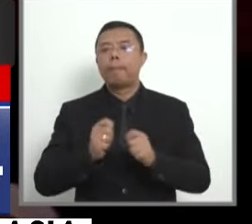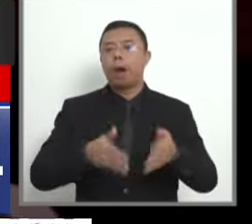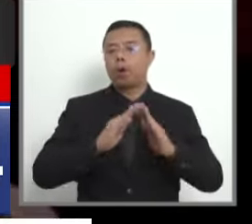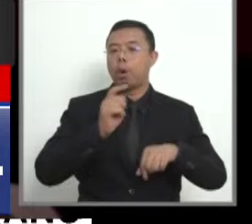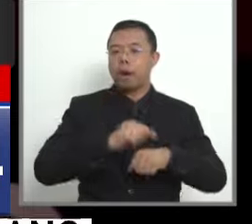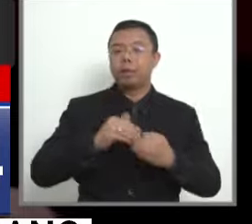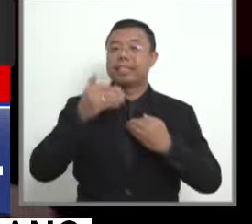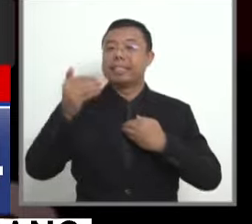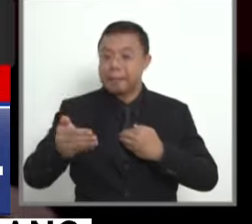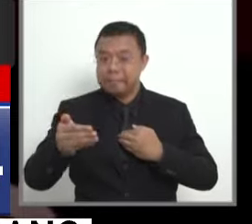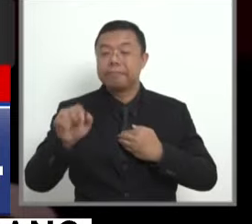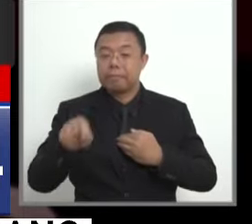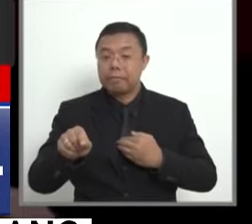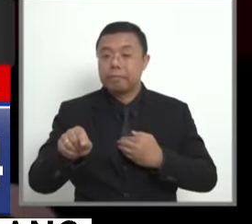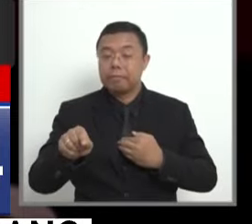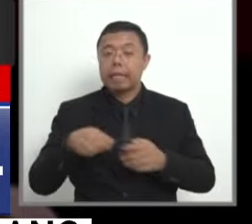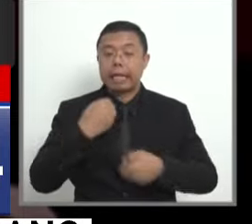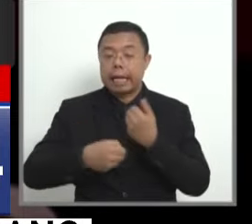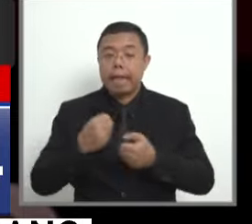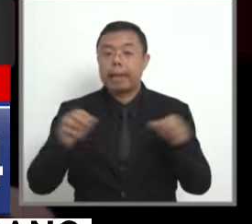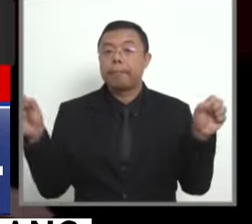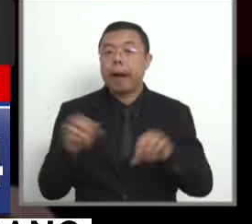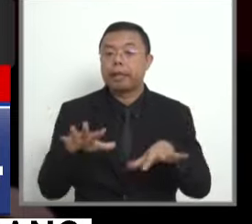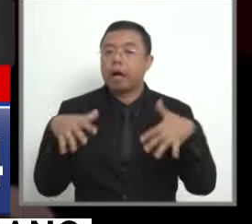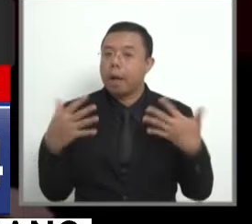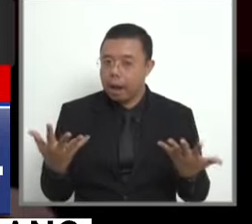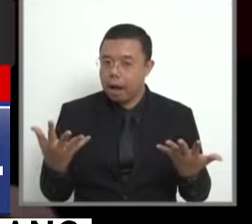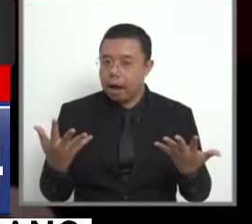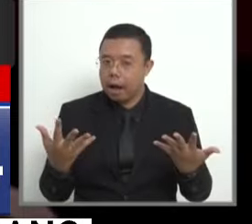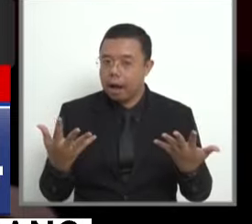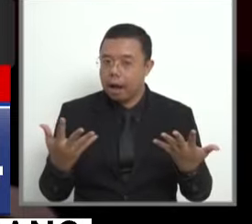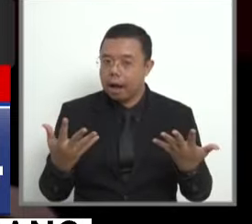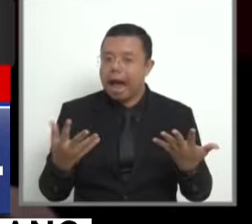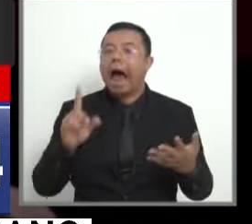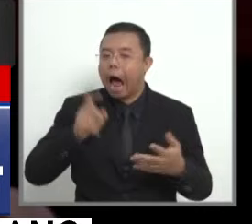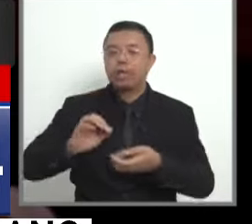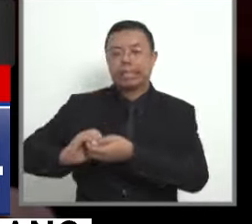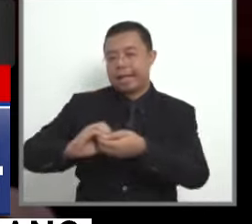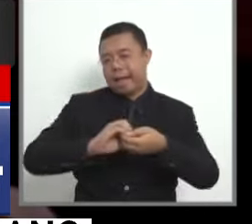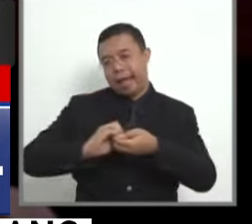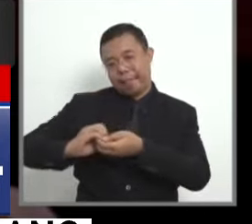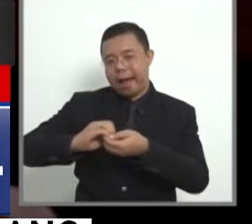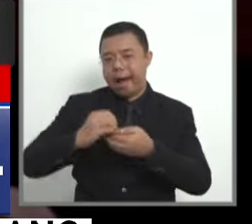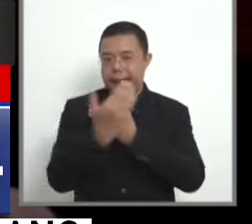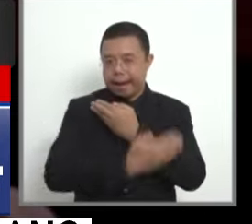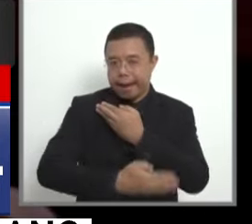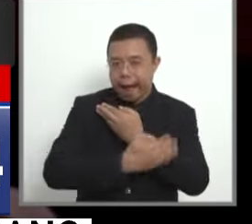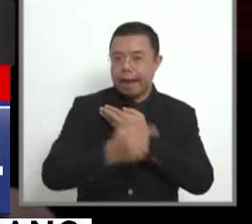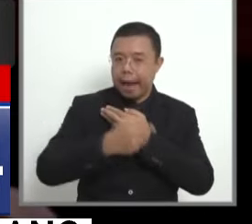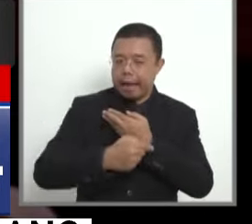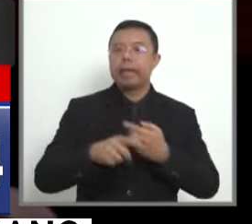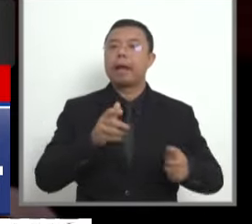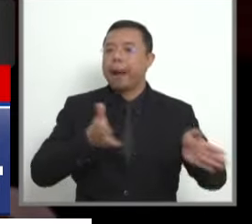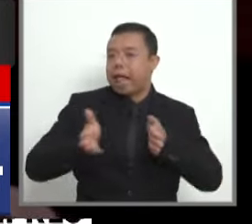sampai kepada kegiatan praktis maka pendekatannya kolaboratif negara adalah